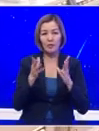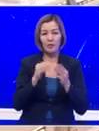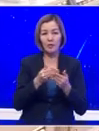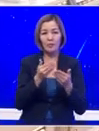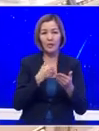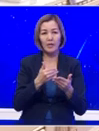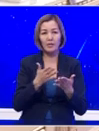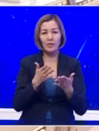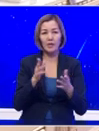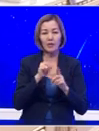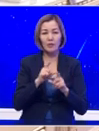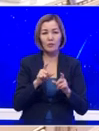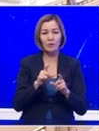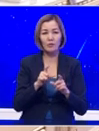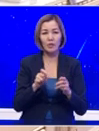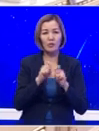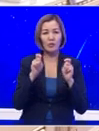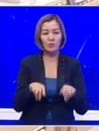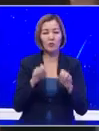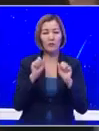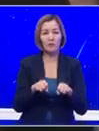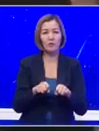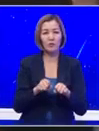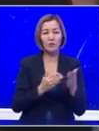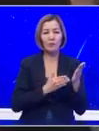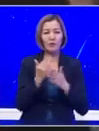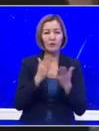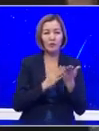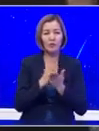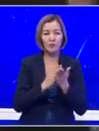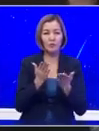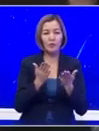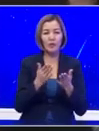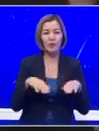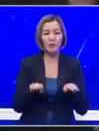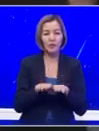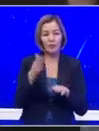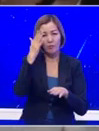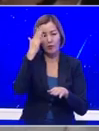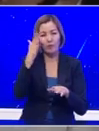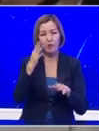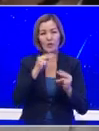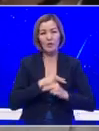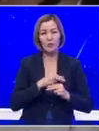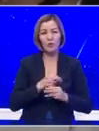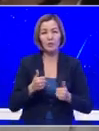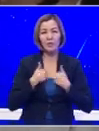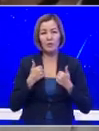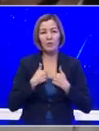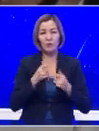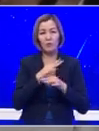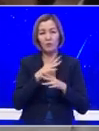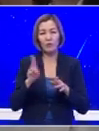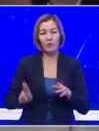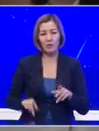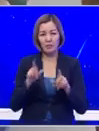руководителем образовательного учреждения откроются возможности повышения по службе. Тем самым подобная методика работы станет стимулом для многих